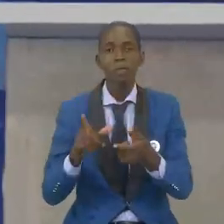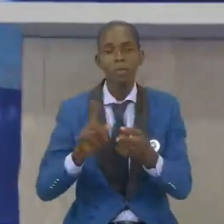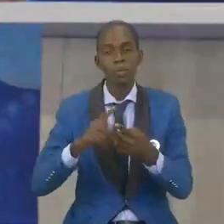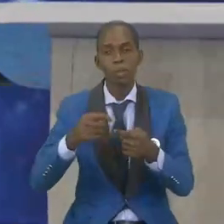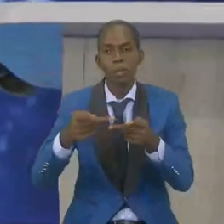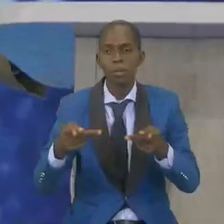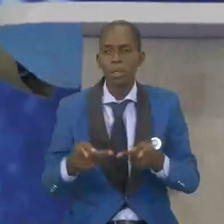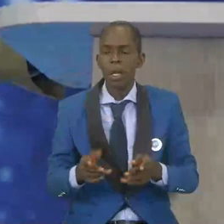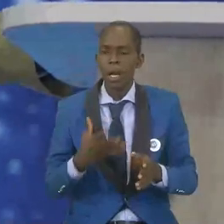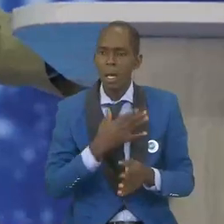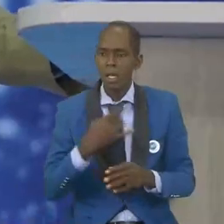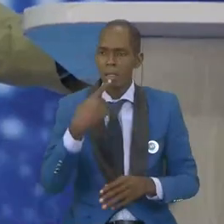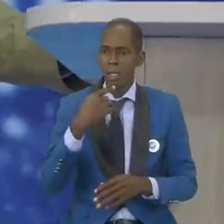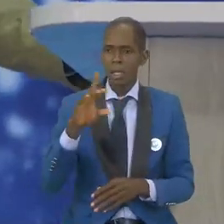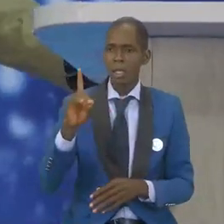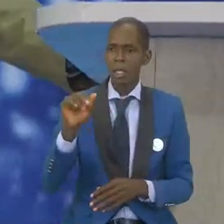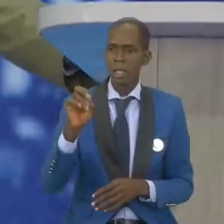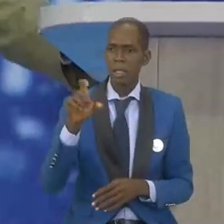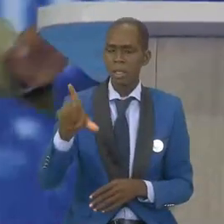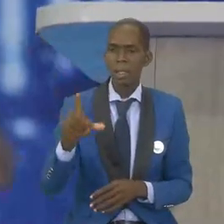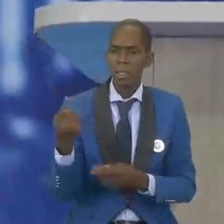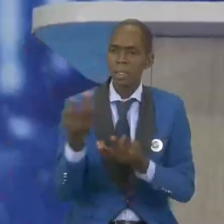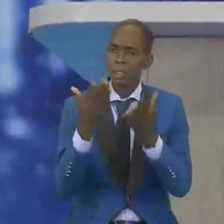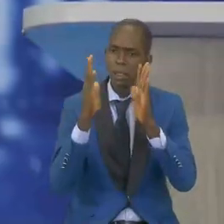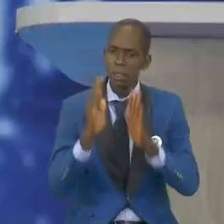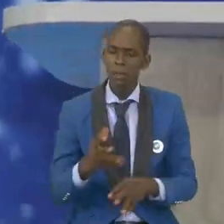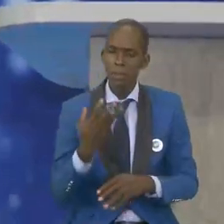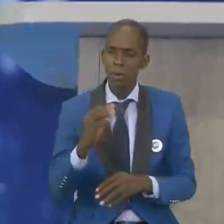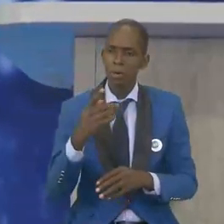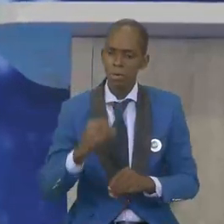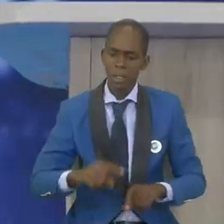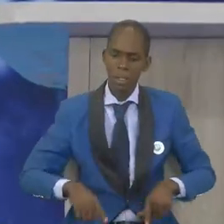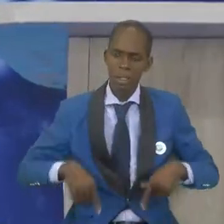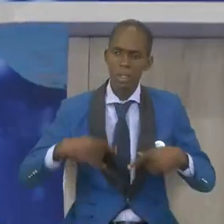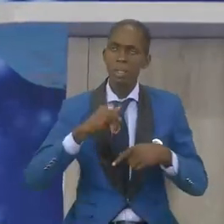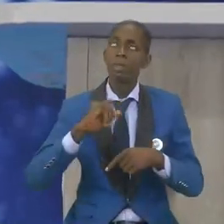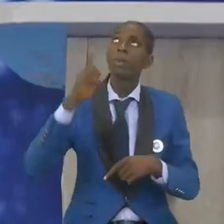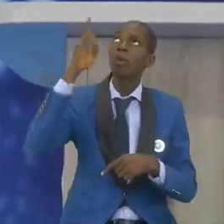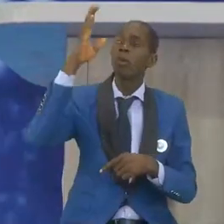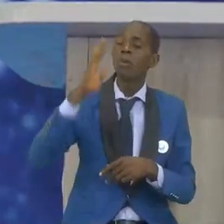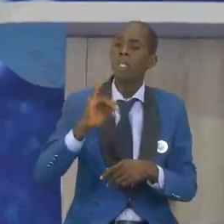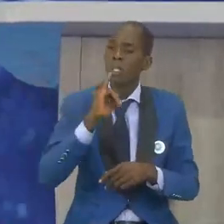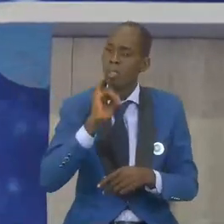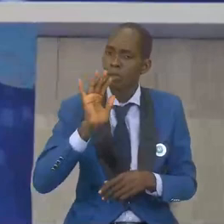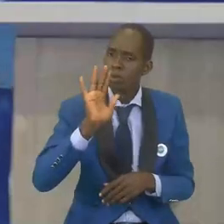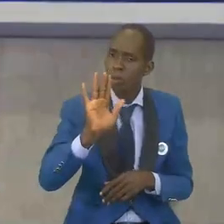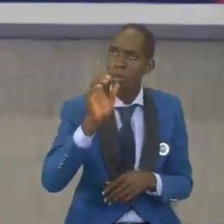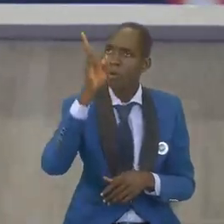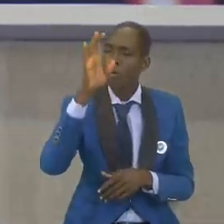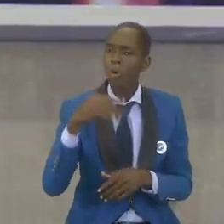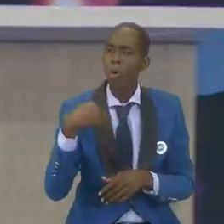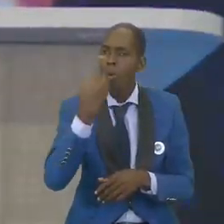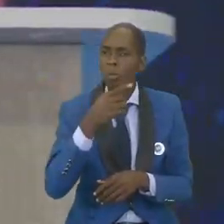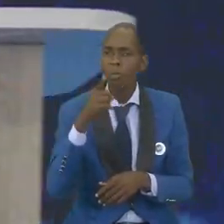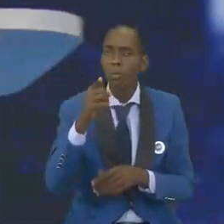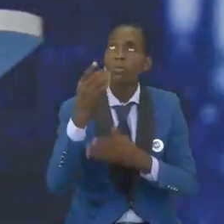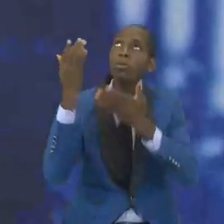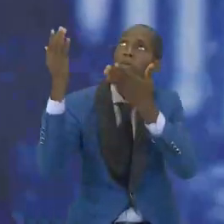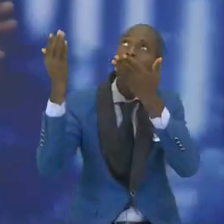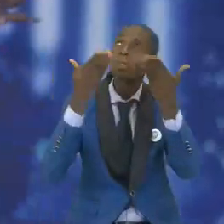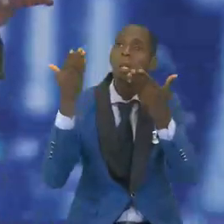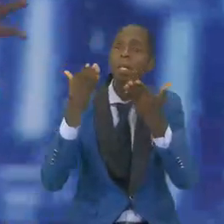venu. Il a dit: Daniel, serviteur du Dieu vivant, ton Dieu que